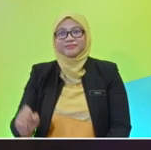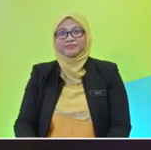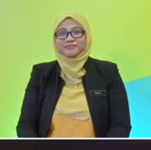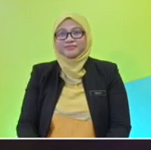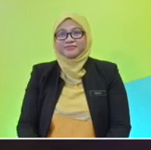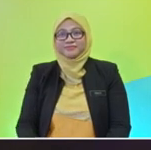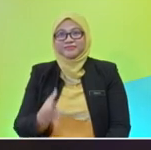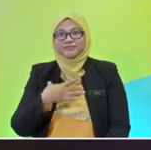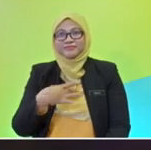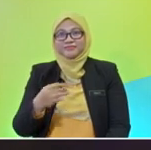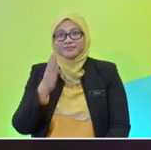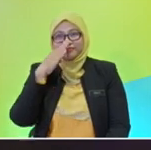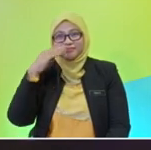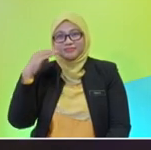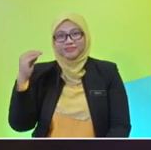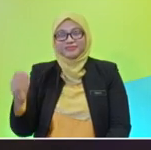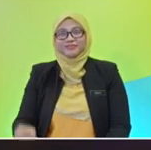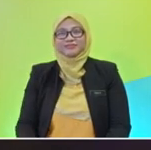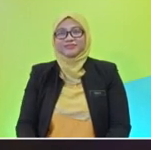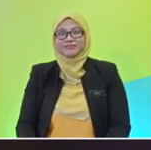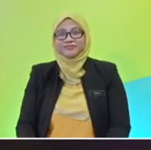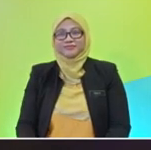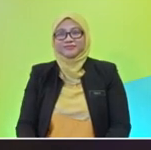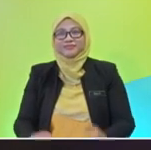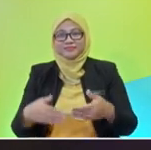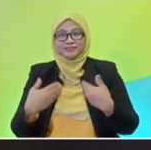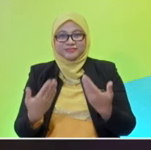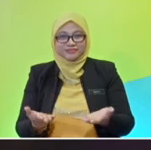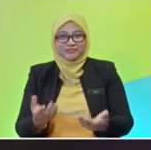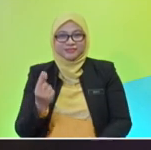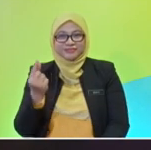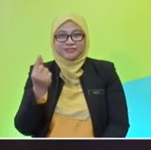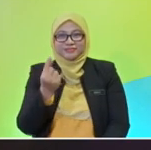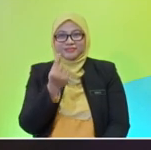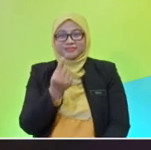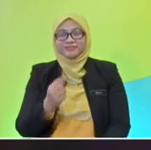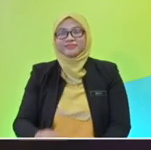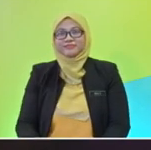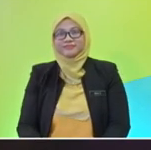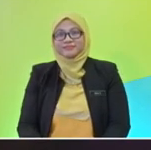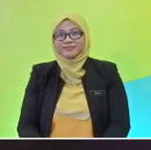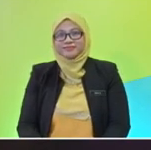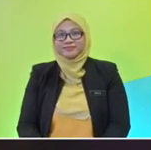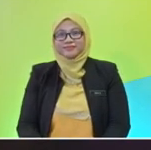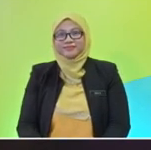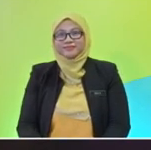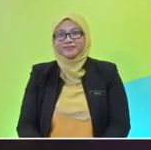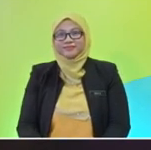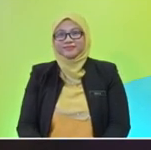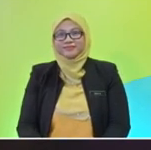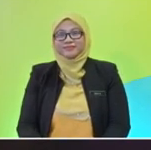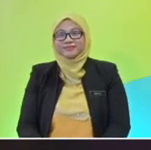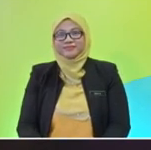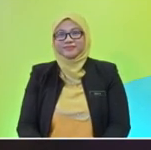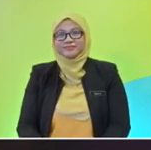berikan saya setiap 400 ini barang secupak saudara setiap badan sejuta baik saudara semuanya